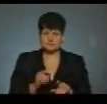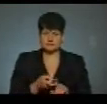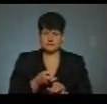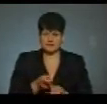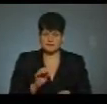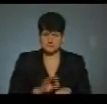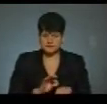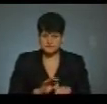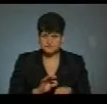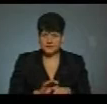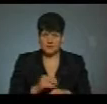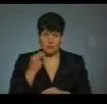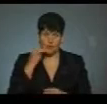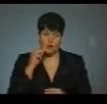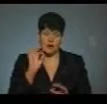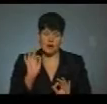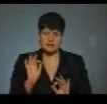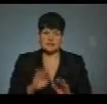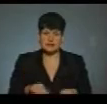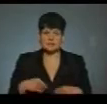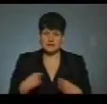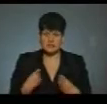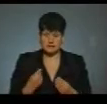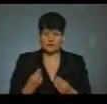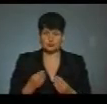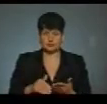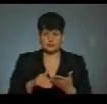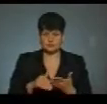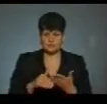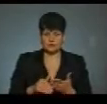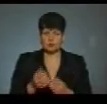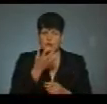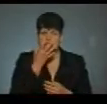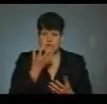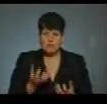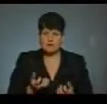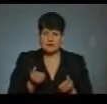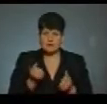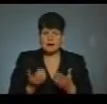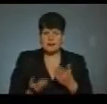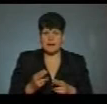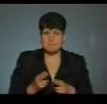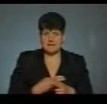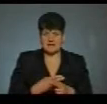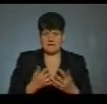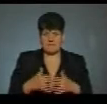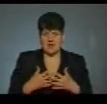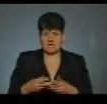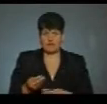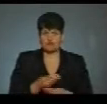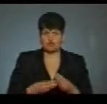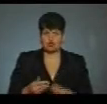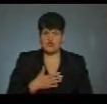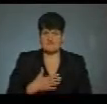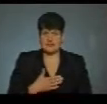в цьому медзакладі, покращився. Дітям надають інтенсивну терапію та кисневу підтримку, але без апаратів штучної вентиляції легень,